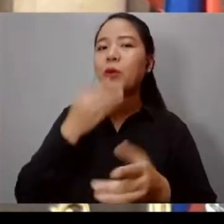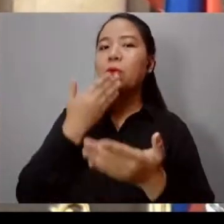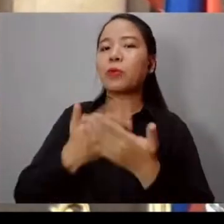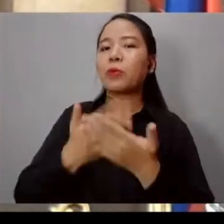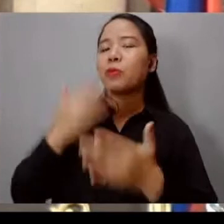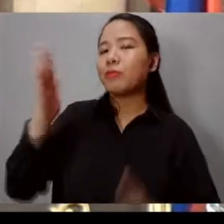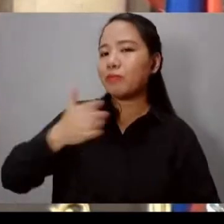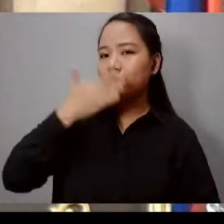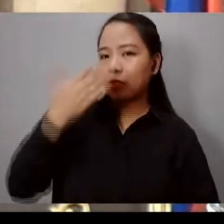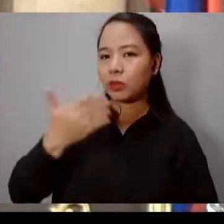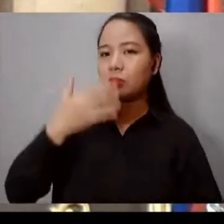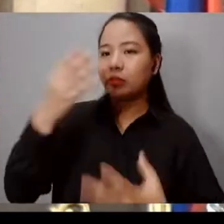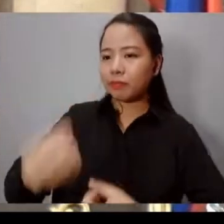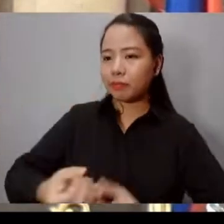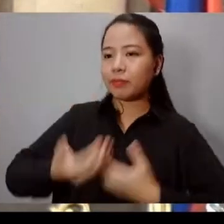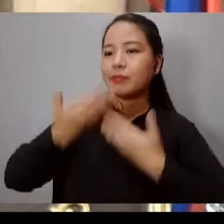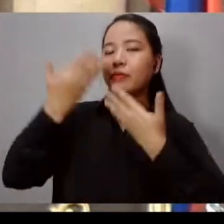Diyos.